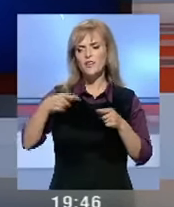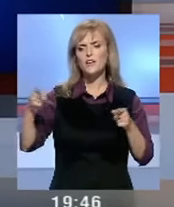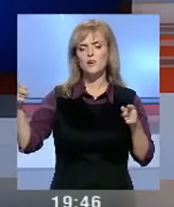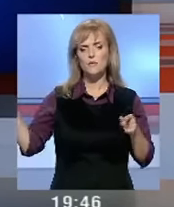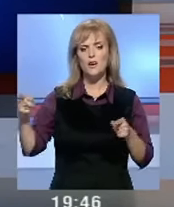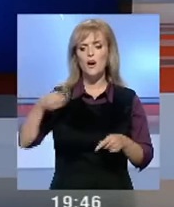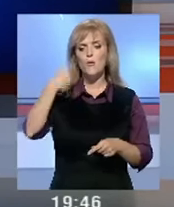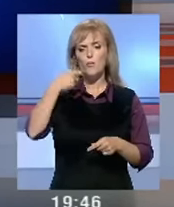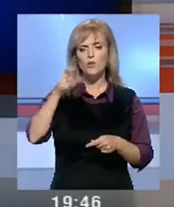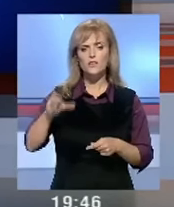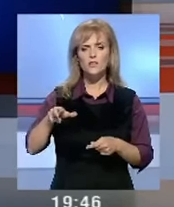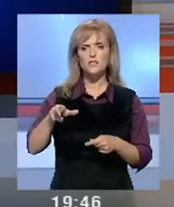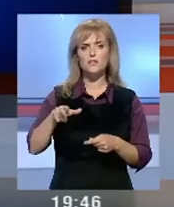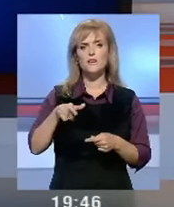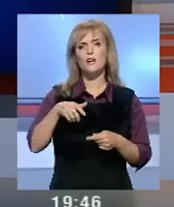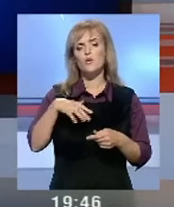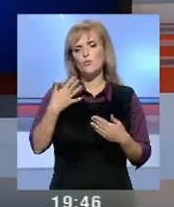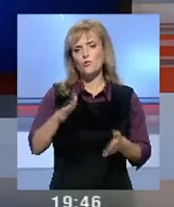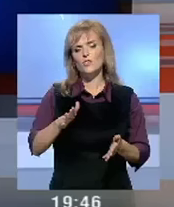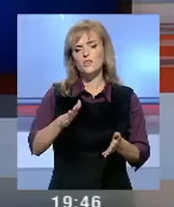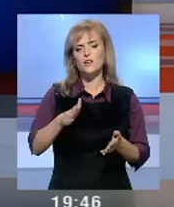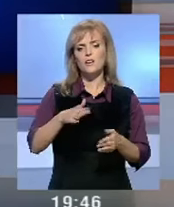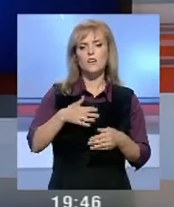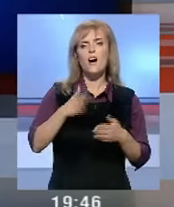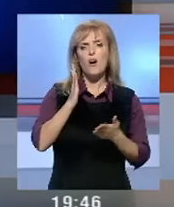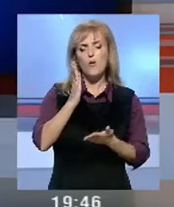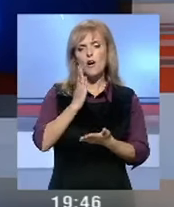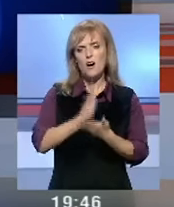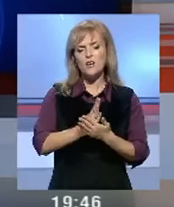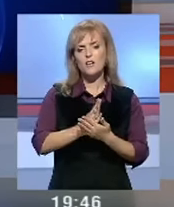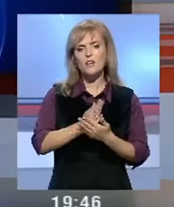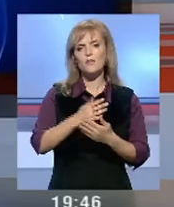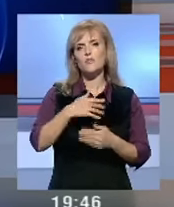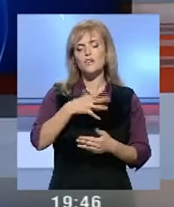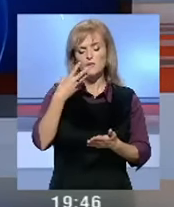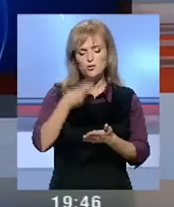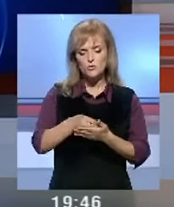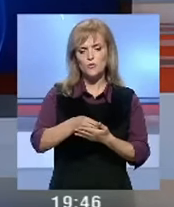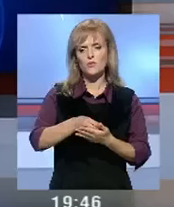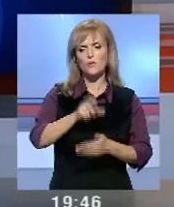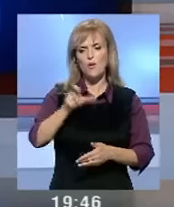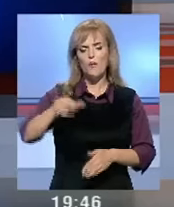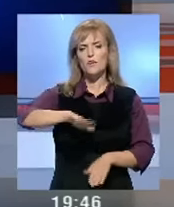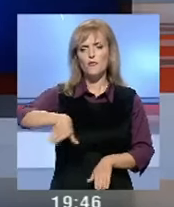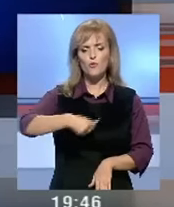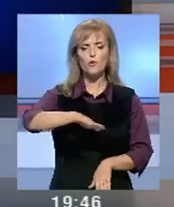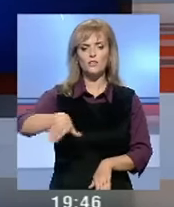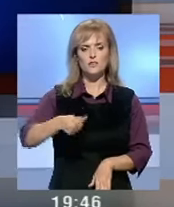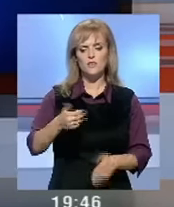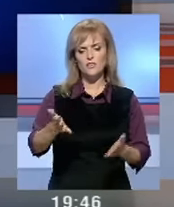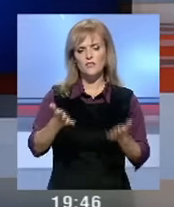să devină modele de bun simț, au ales să-și fure proprii cetățeni. Este firesc